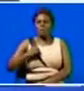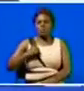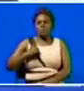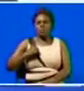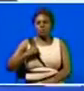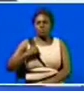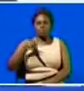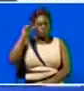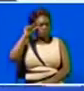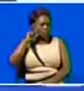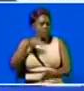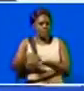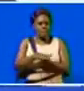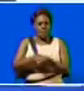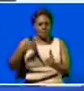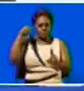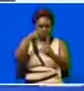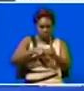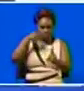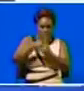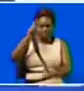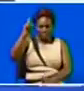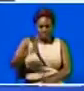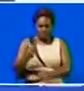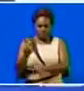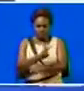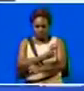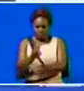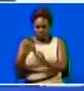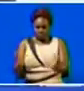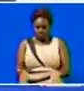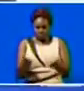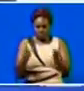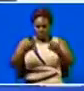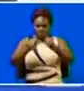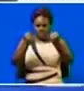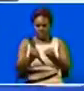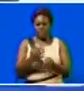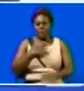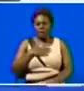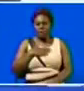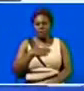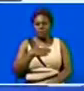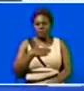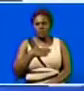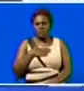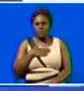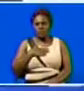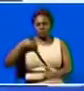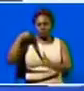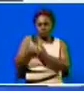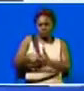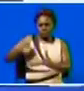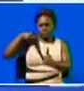and gender-based violence. We must monitor and improve our systems and advocate